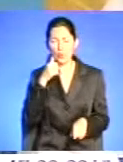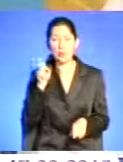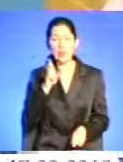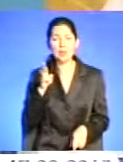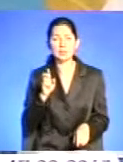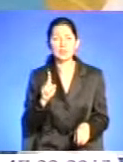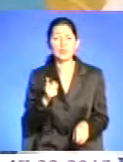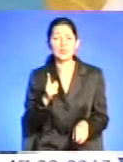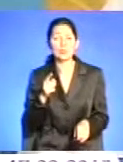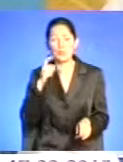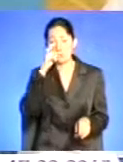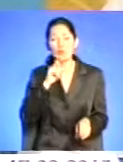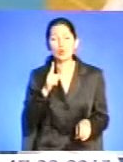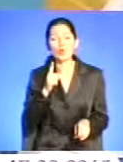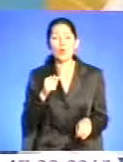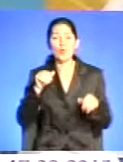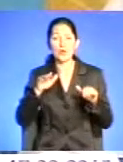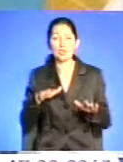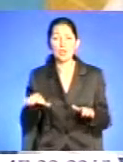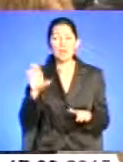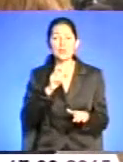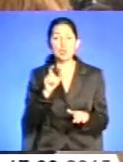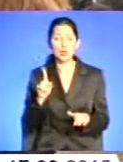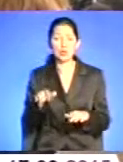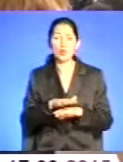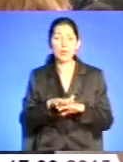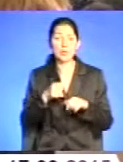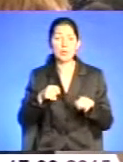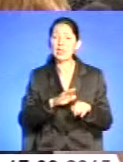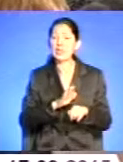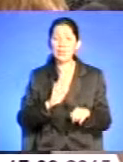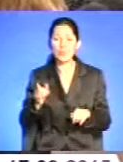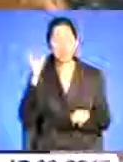вирішили одномоментно всі люди, що на ринку не буде ні круп, ні цукру.